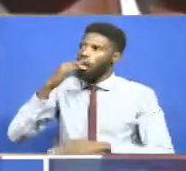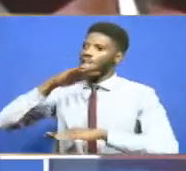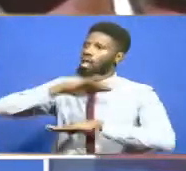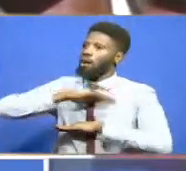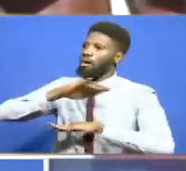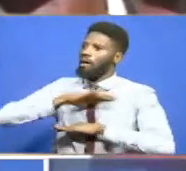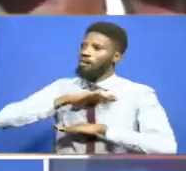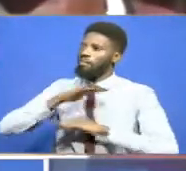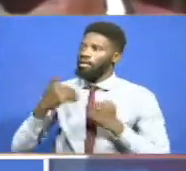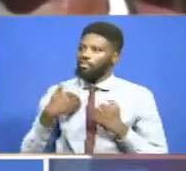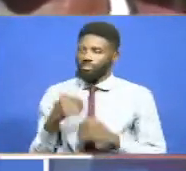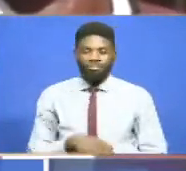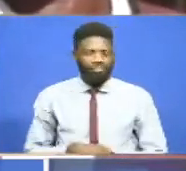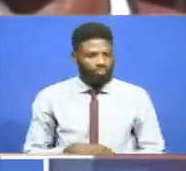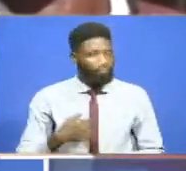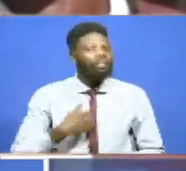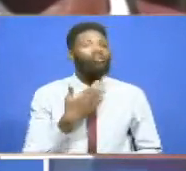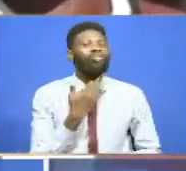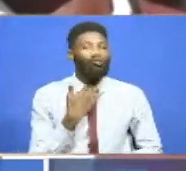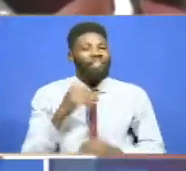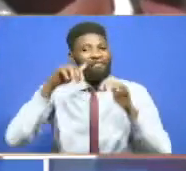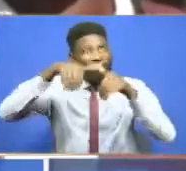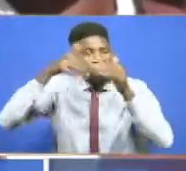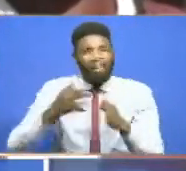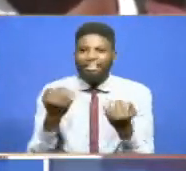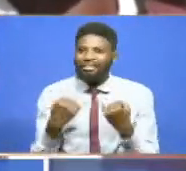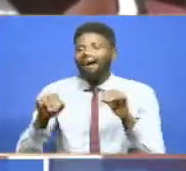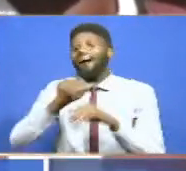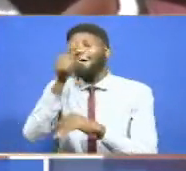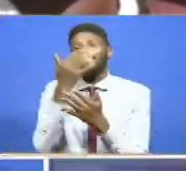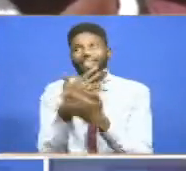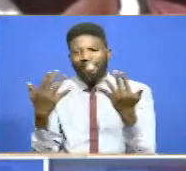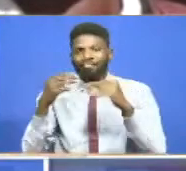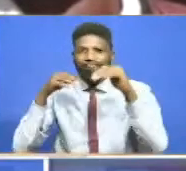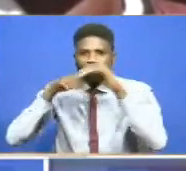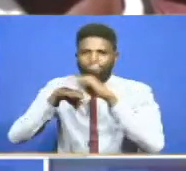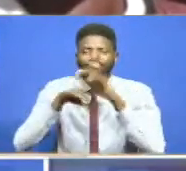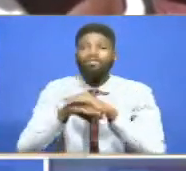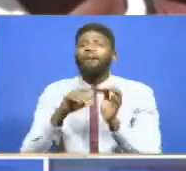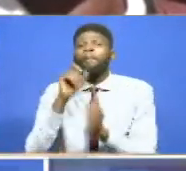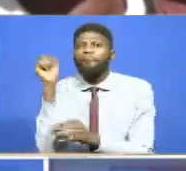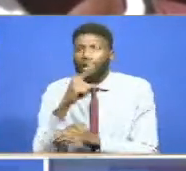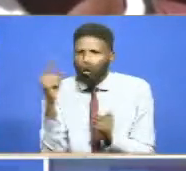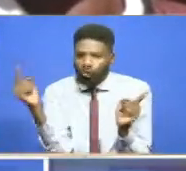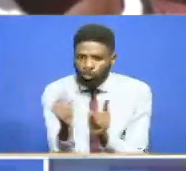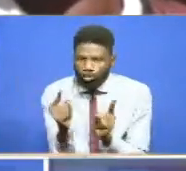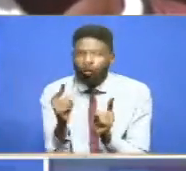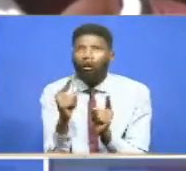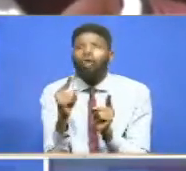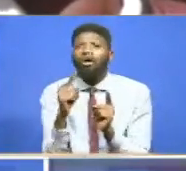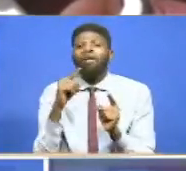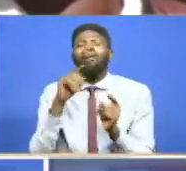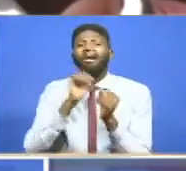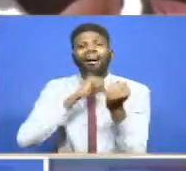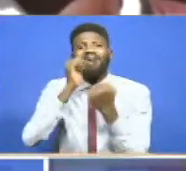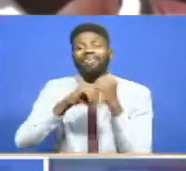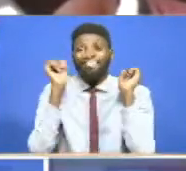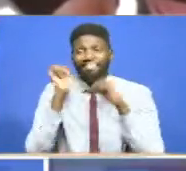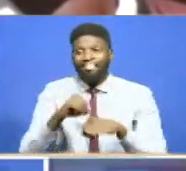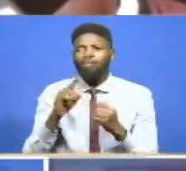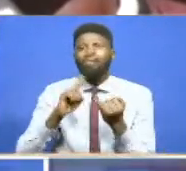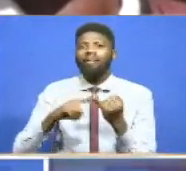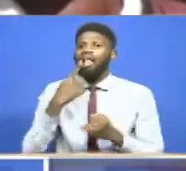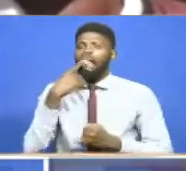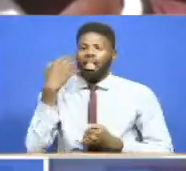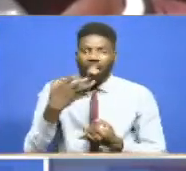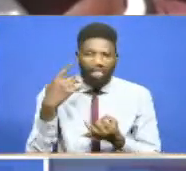wakulima tuweze kufikiria kazi zingine, kama ni kupanda mimea za miezi chache, vitu kama nyanya, vitu kama sweet potatoes,